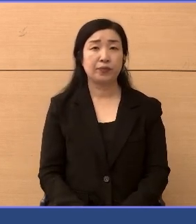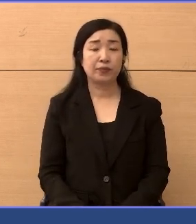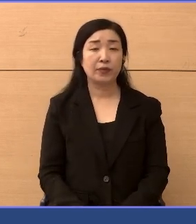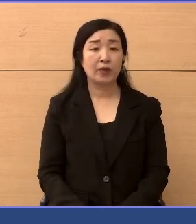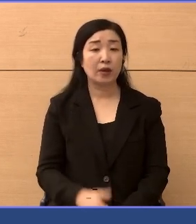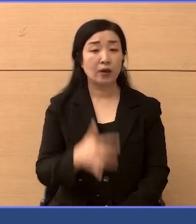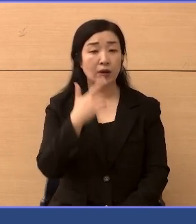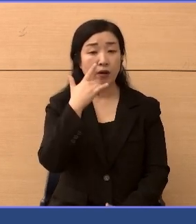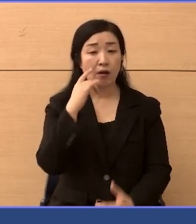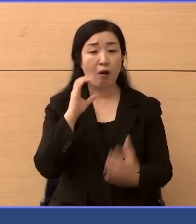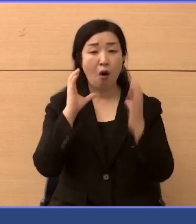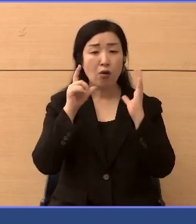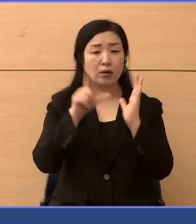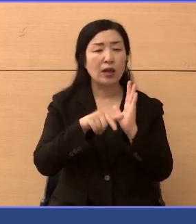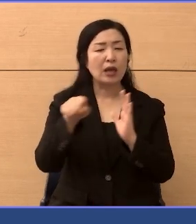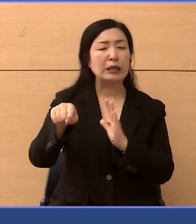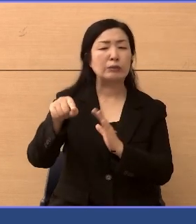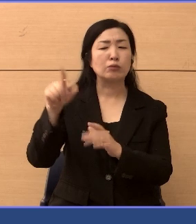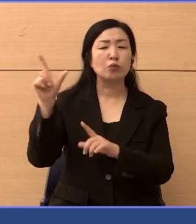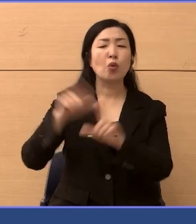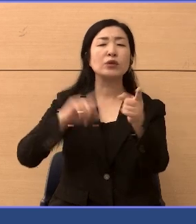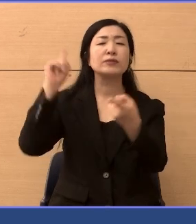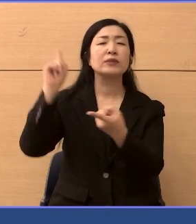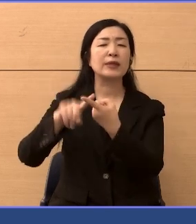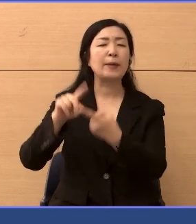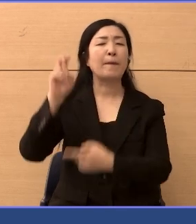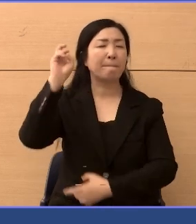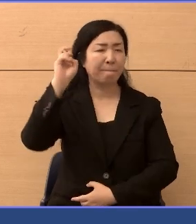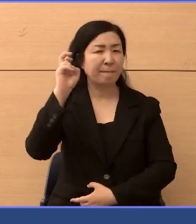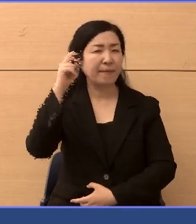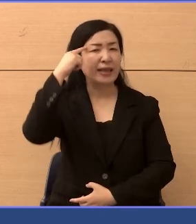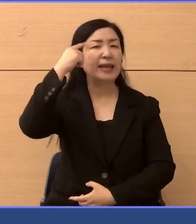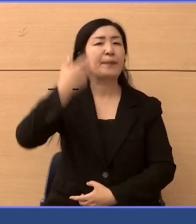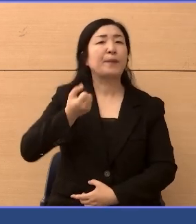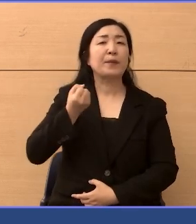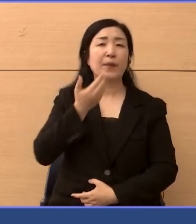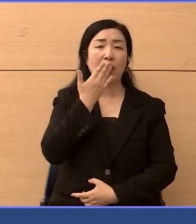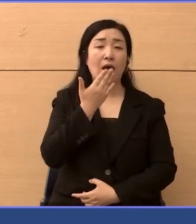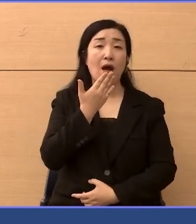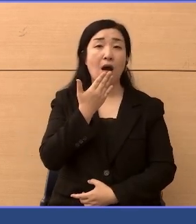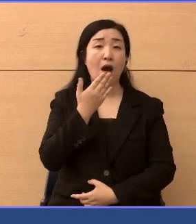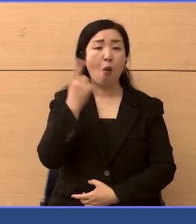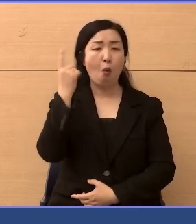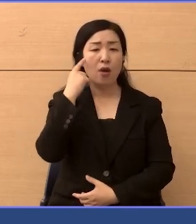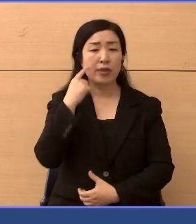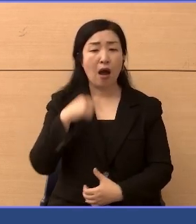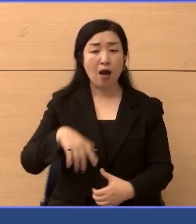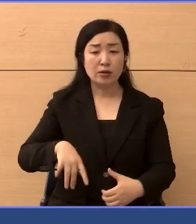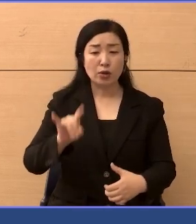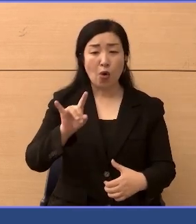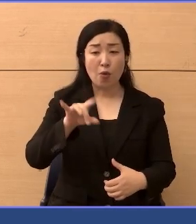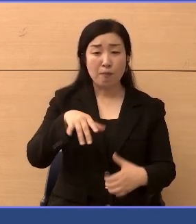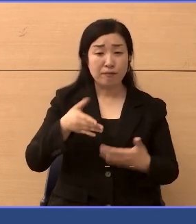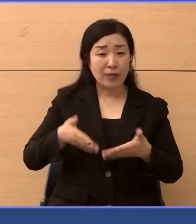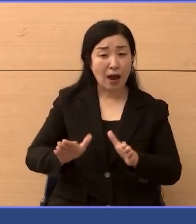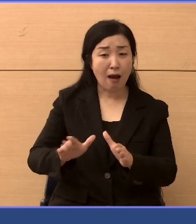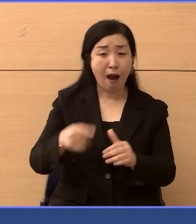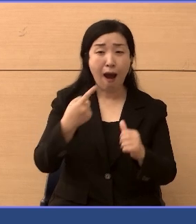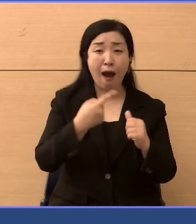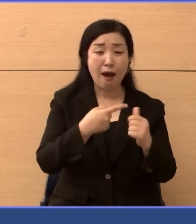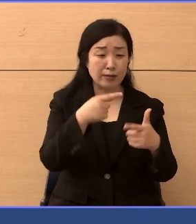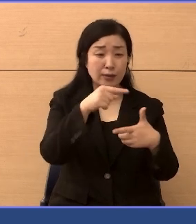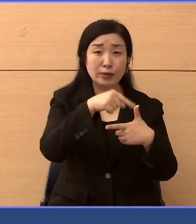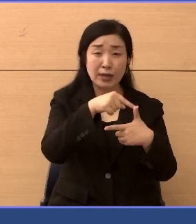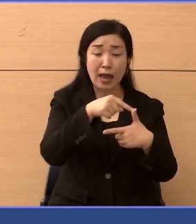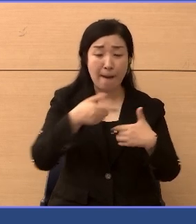그 시기에는 항상 그 Especially if 모습일 it's a 것이다 라고 family's first 추측하는 경우가 child. 있습니다. 일단 아이가 They may 처아이일 not 때 더 be 그렇습니다. fully aware 아마도 that the